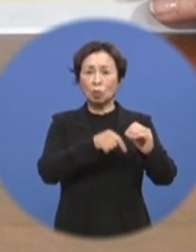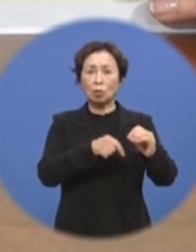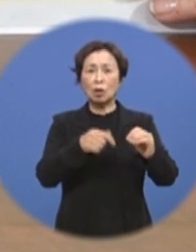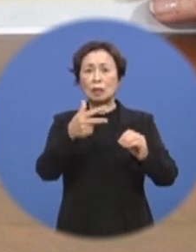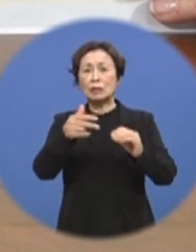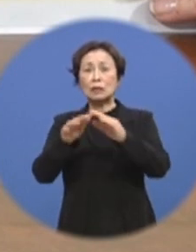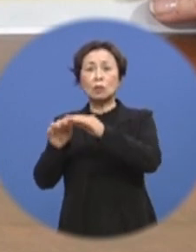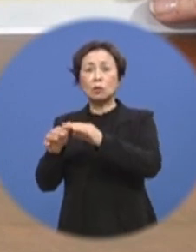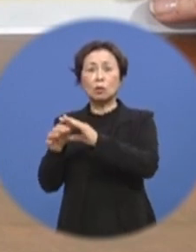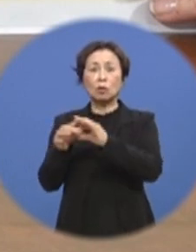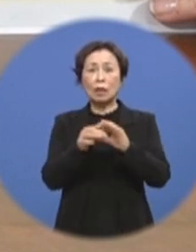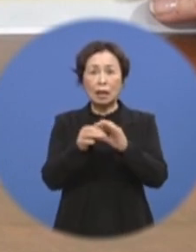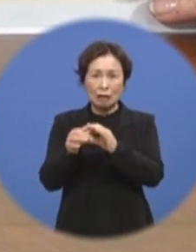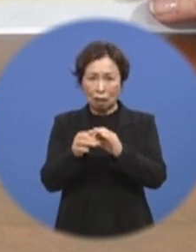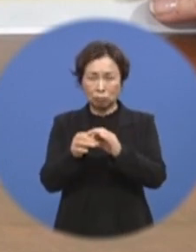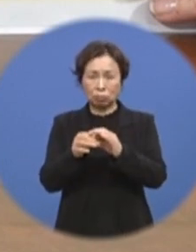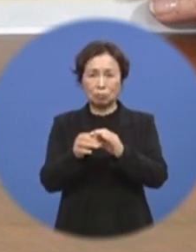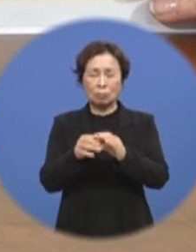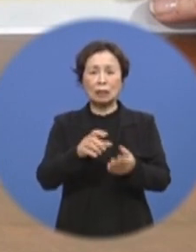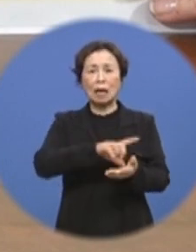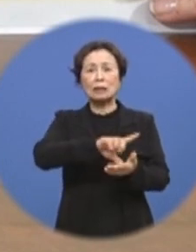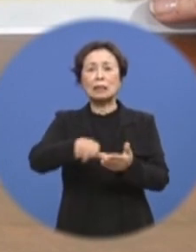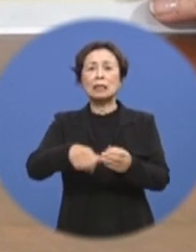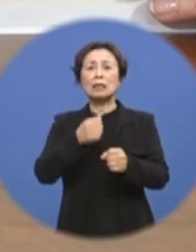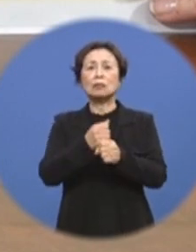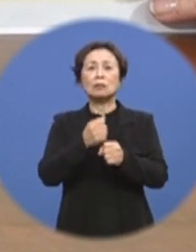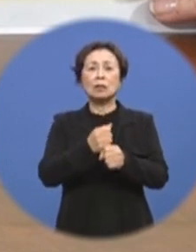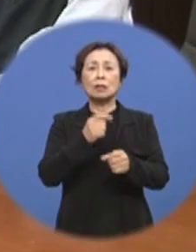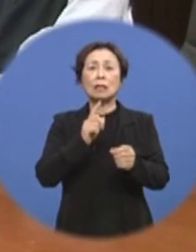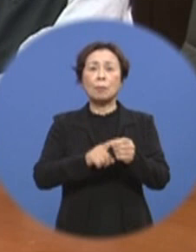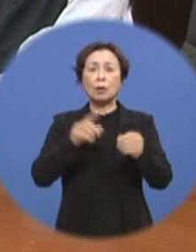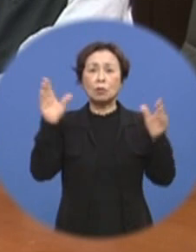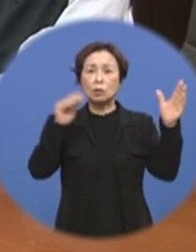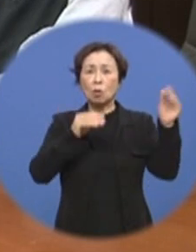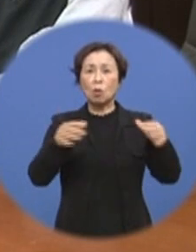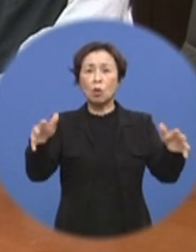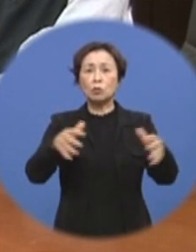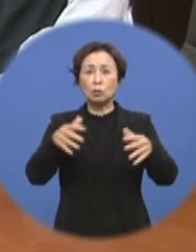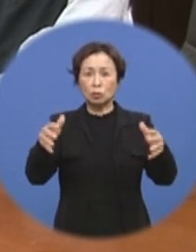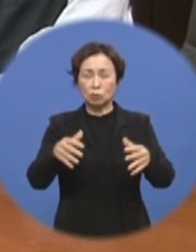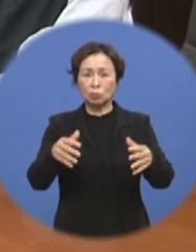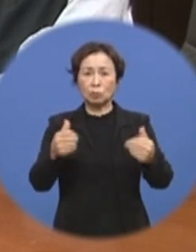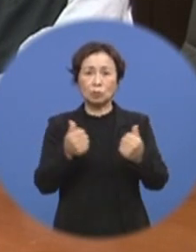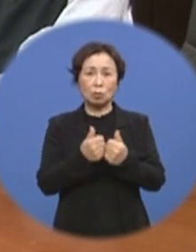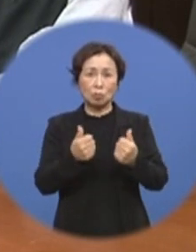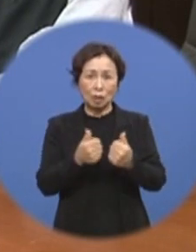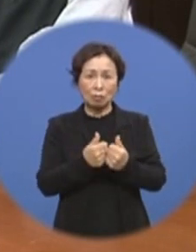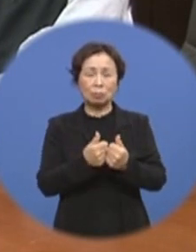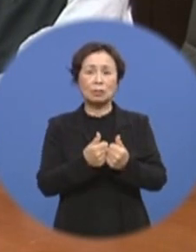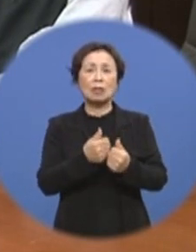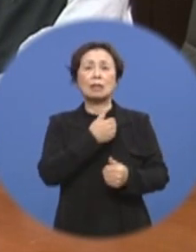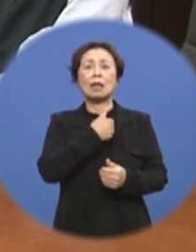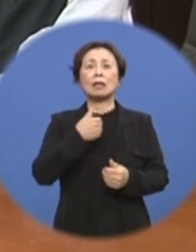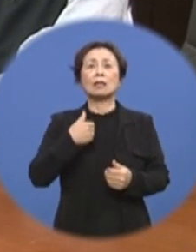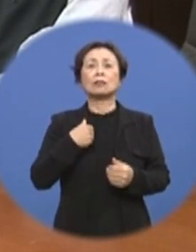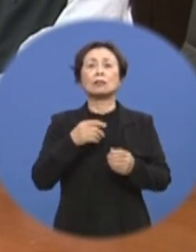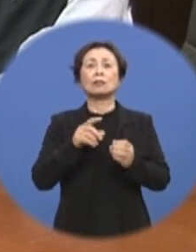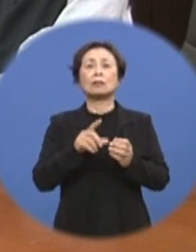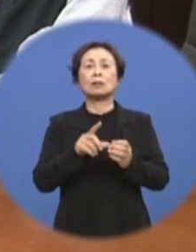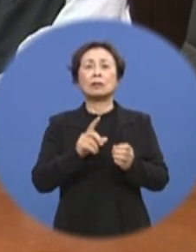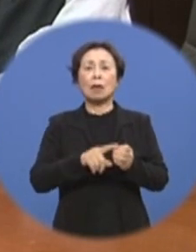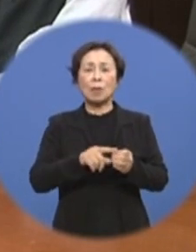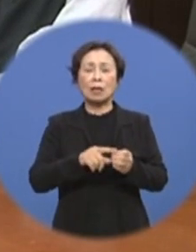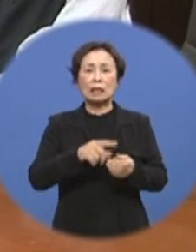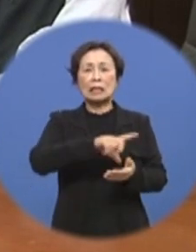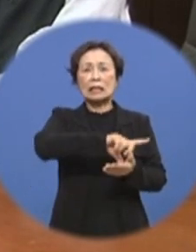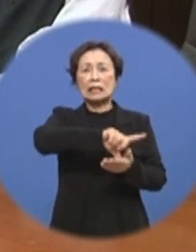連絡あるいは地域づくりのための情報収集や話し合いそういうことのできるように地域かっての